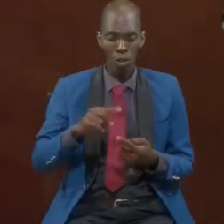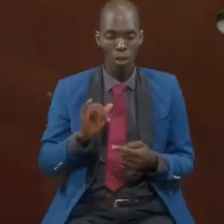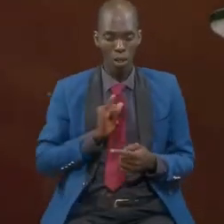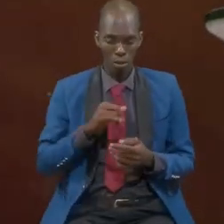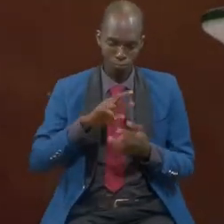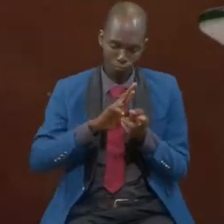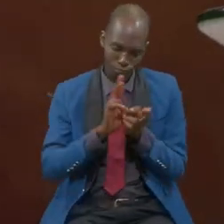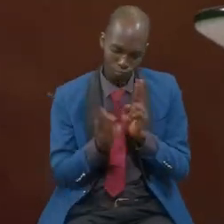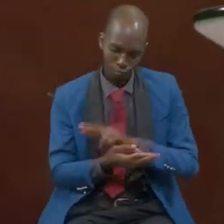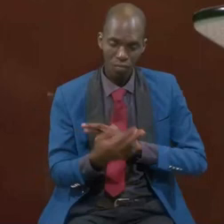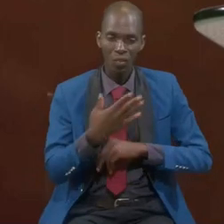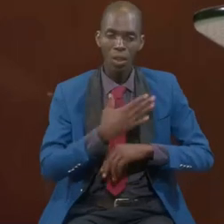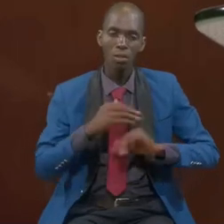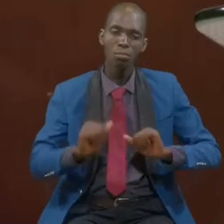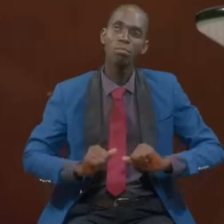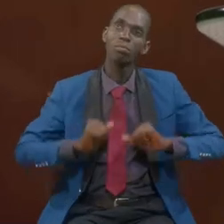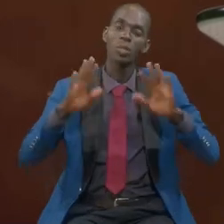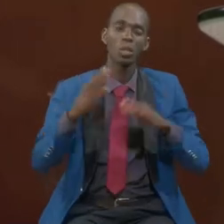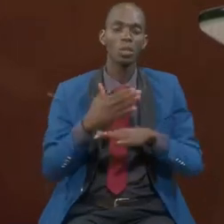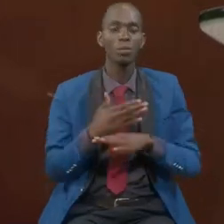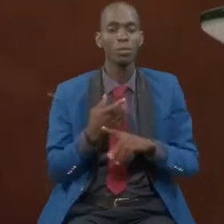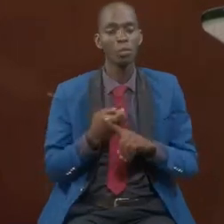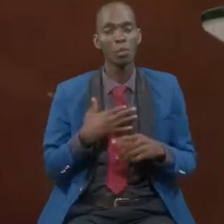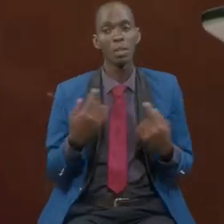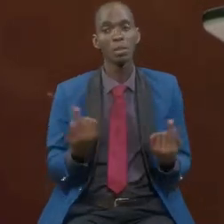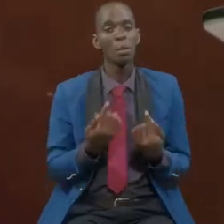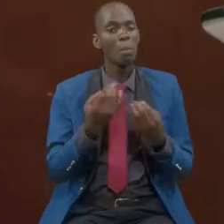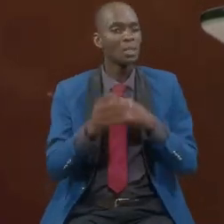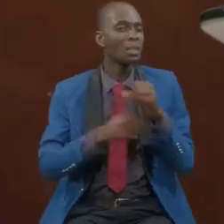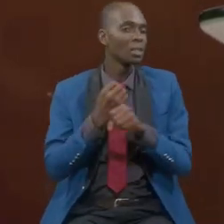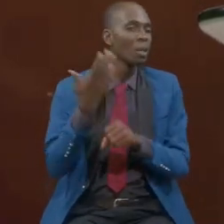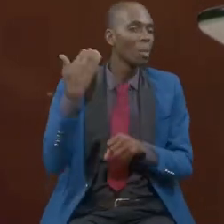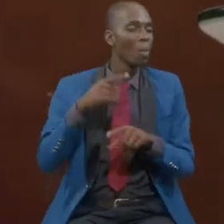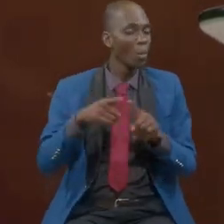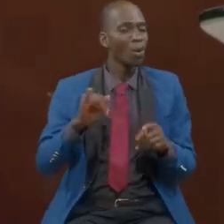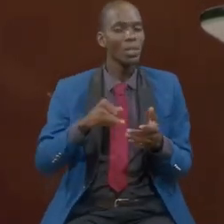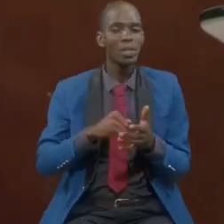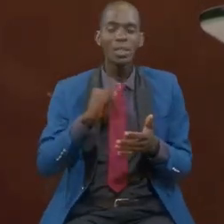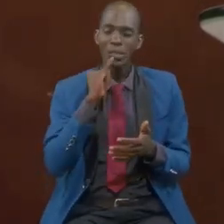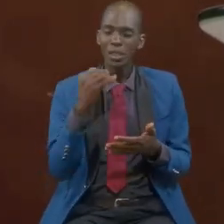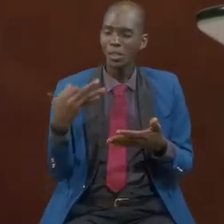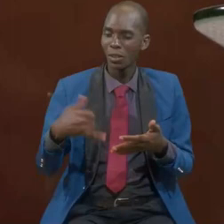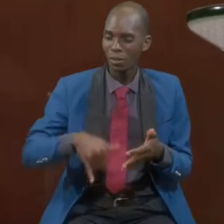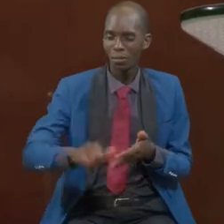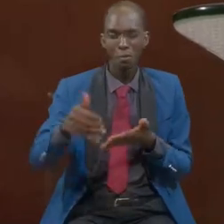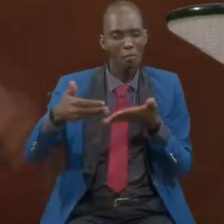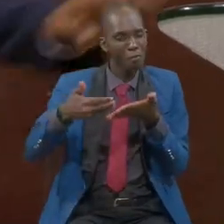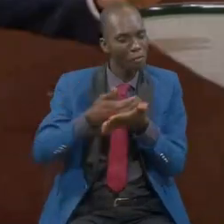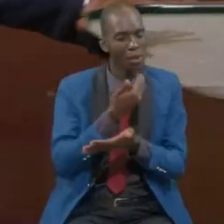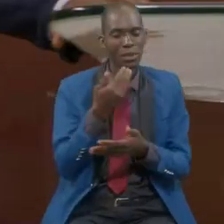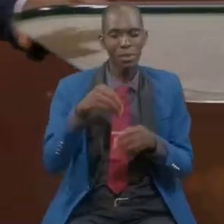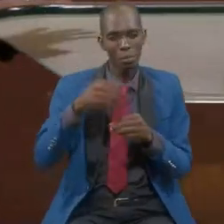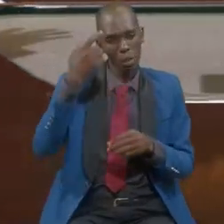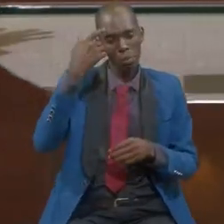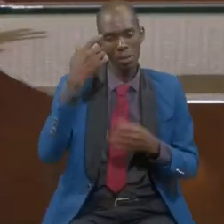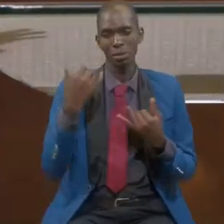me suis repentu, je me suis détourné de mes péchés, des années écoulées. C'est aussi réel